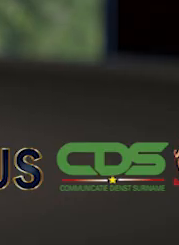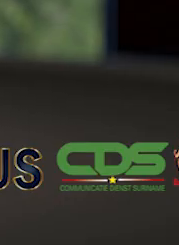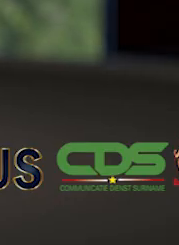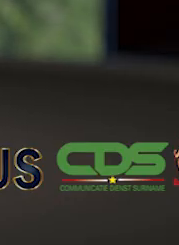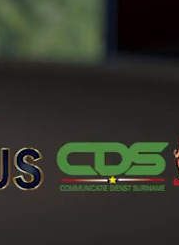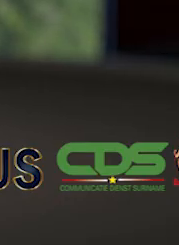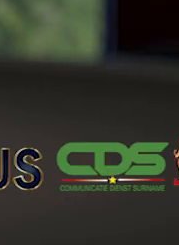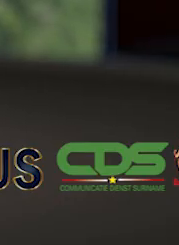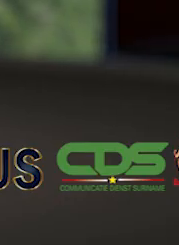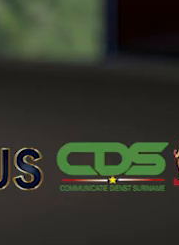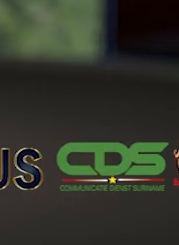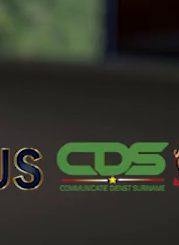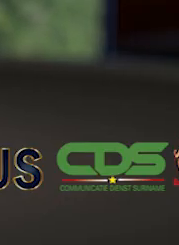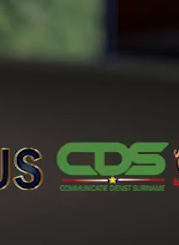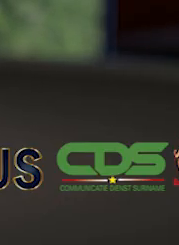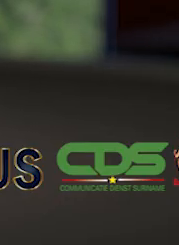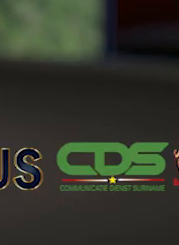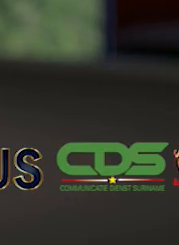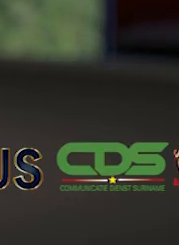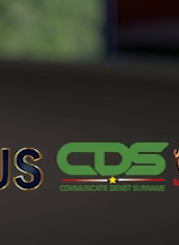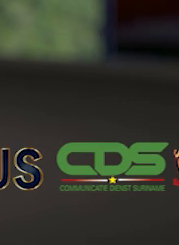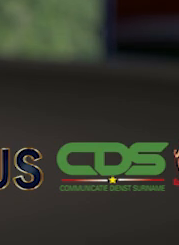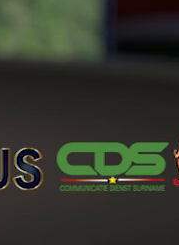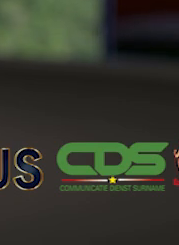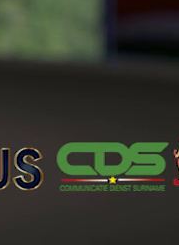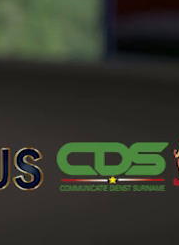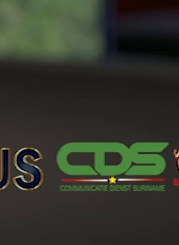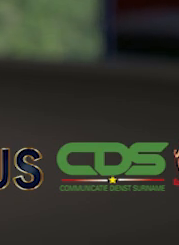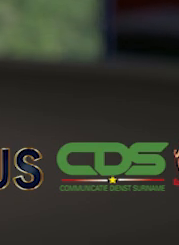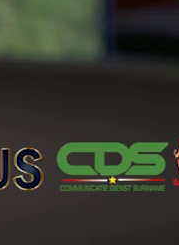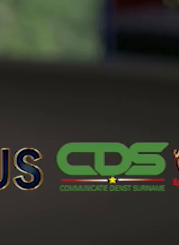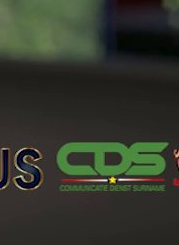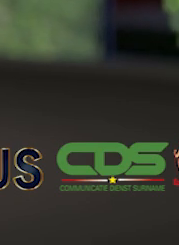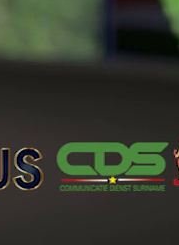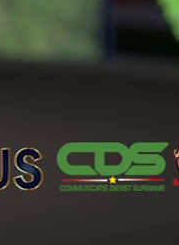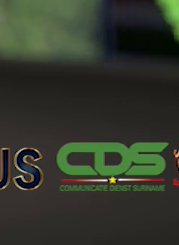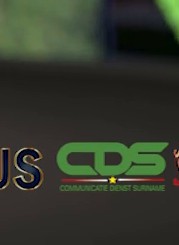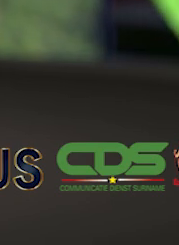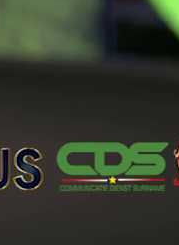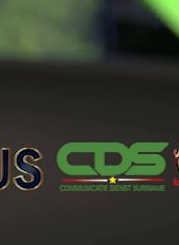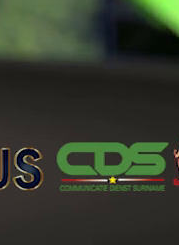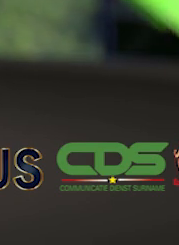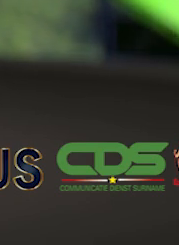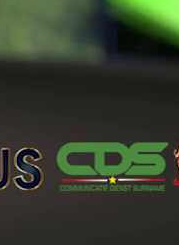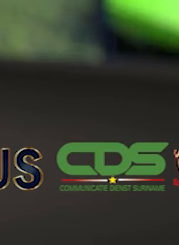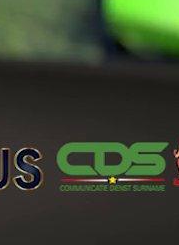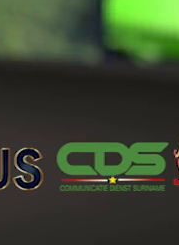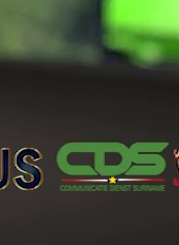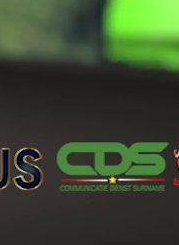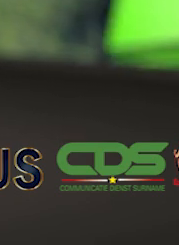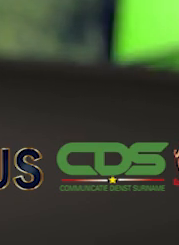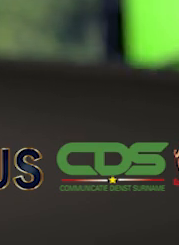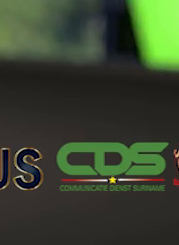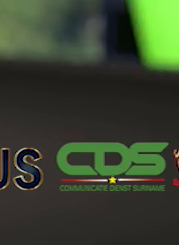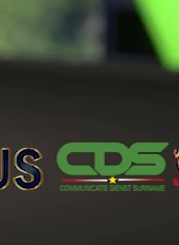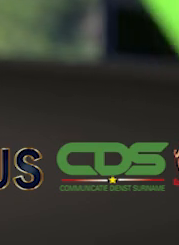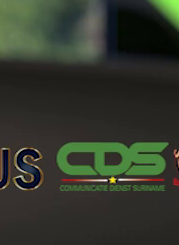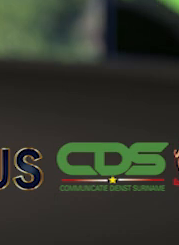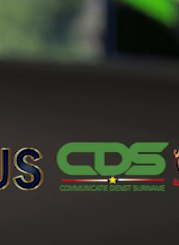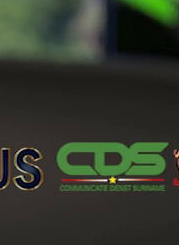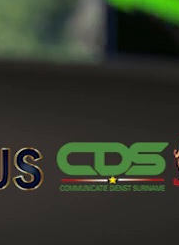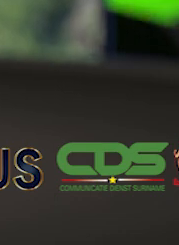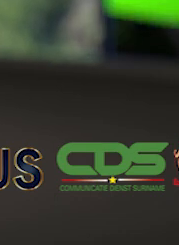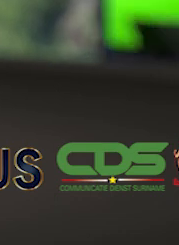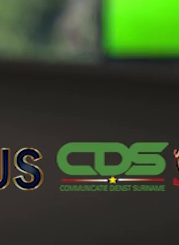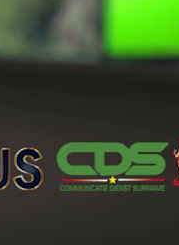Op de dag der Marons is op traditionele wijze een plengoffer gebracht en zijn er kransen gelegd bij het monument op het plein van 10